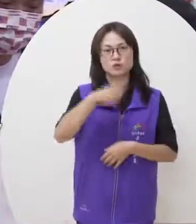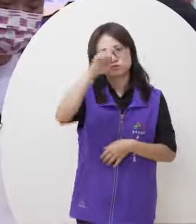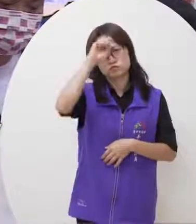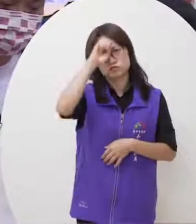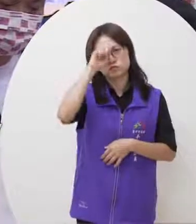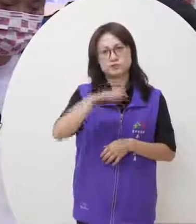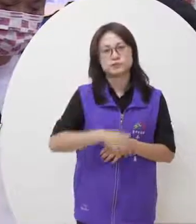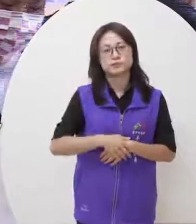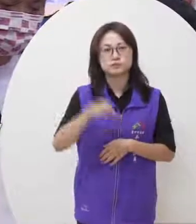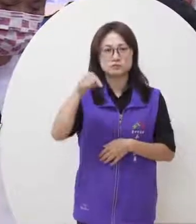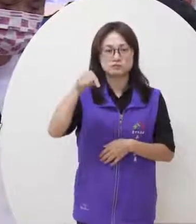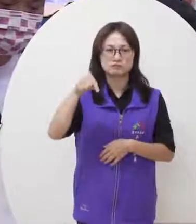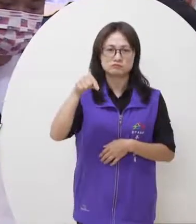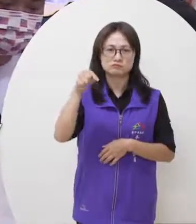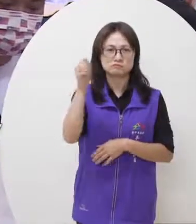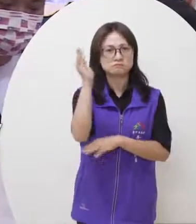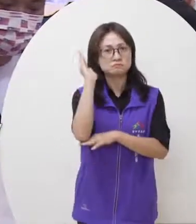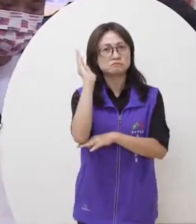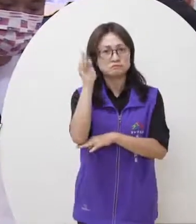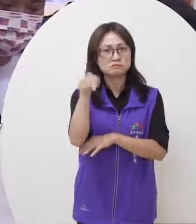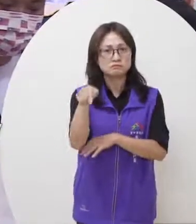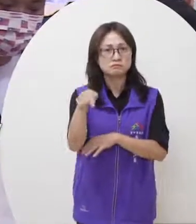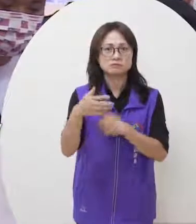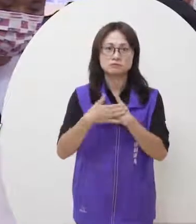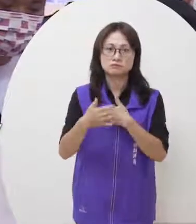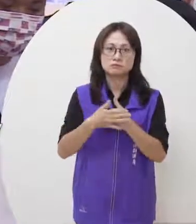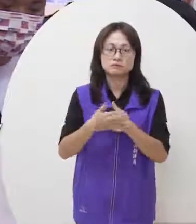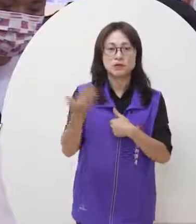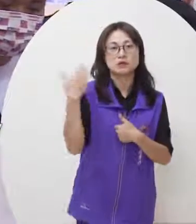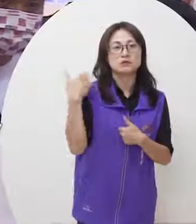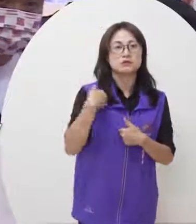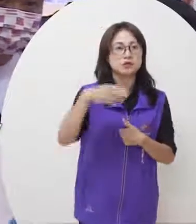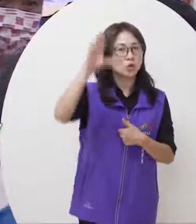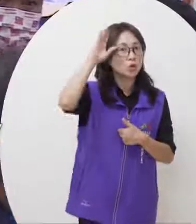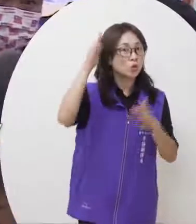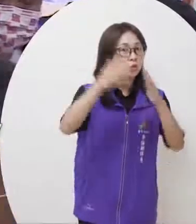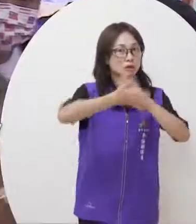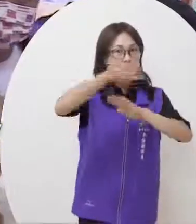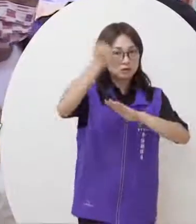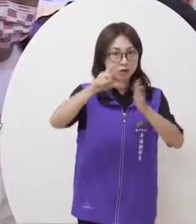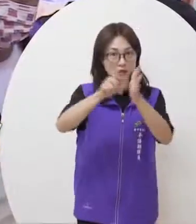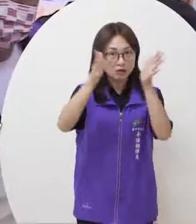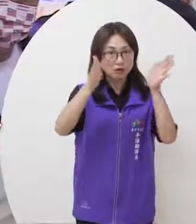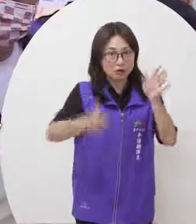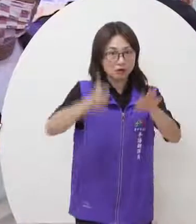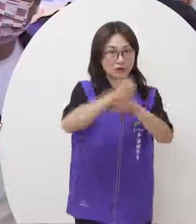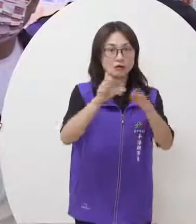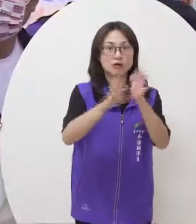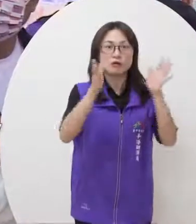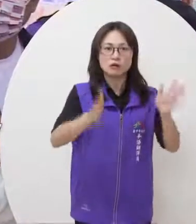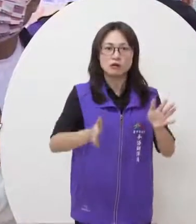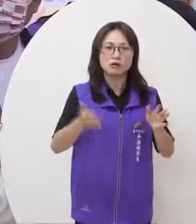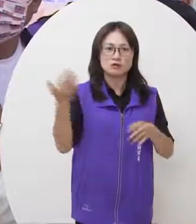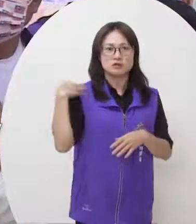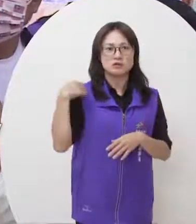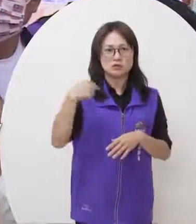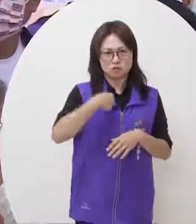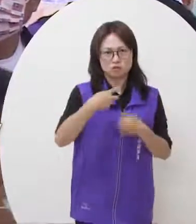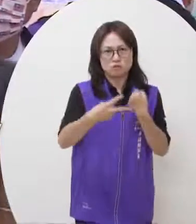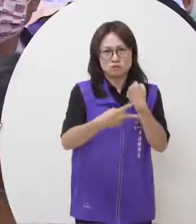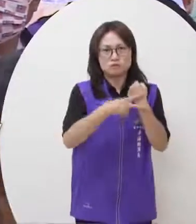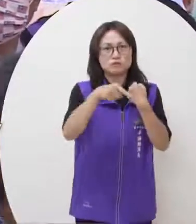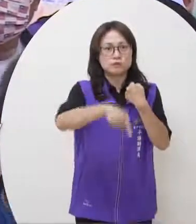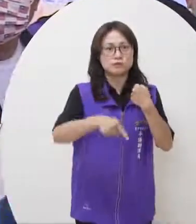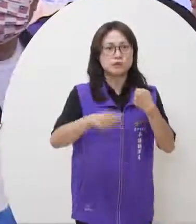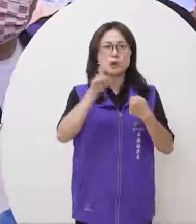我们局处哦，就是之前在胡志强的年代哦，就已经把上次里的污水下水道哦，从